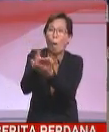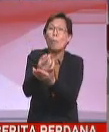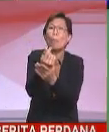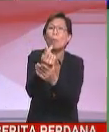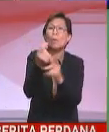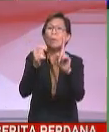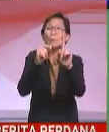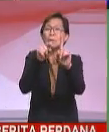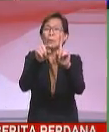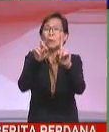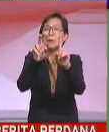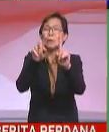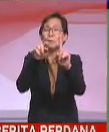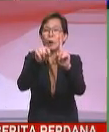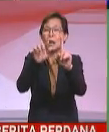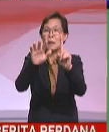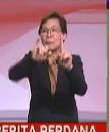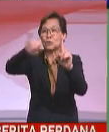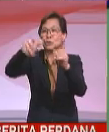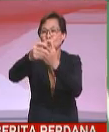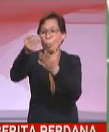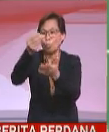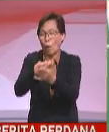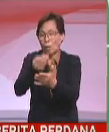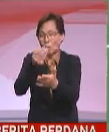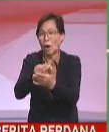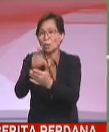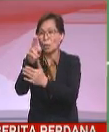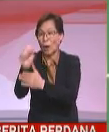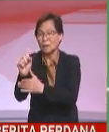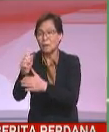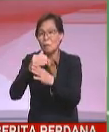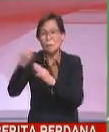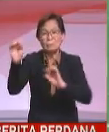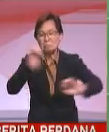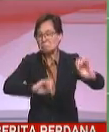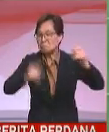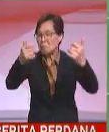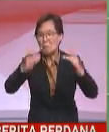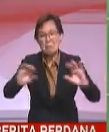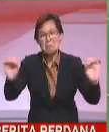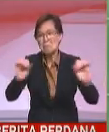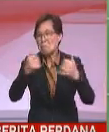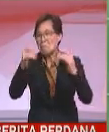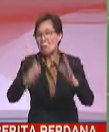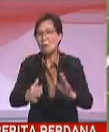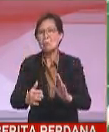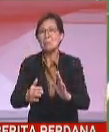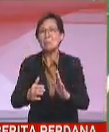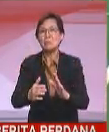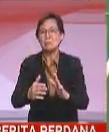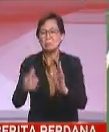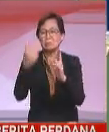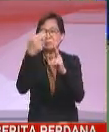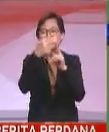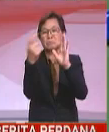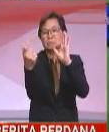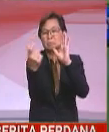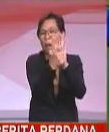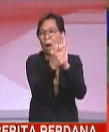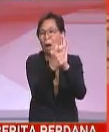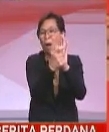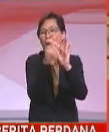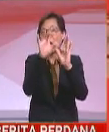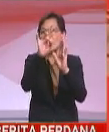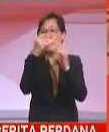hadiah 185 juta dollar mereka itu selepas tiada pemain dalam acara berkenaan tersenarai sebagai